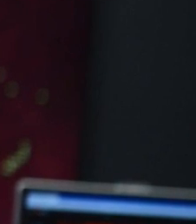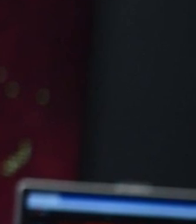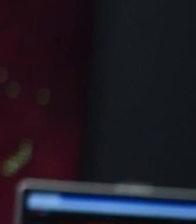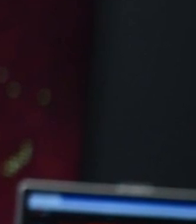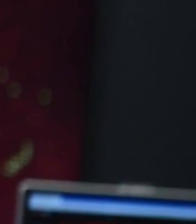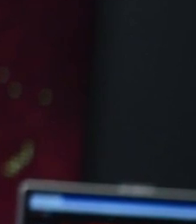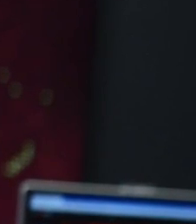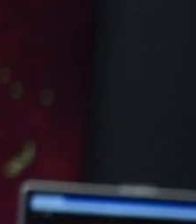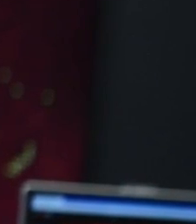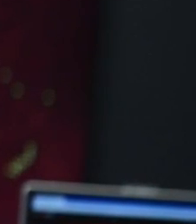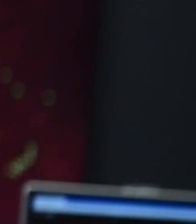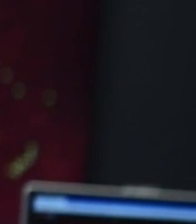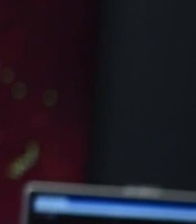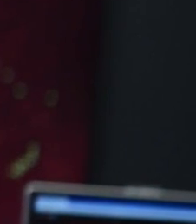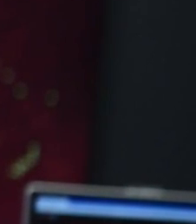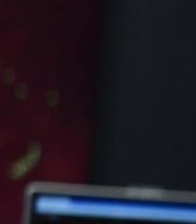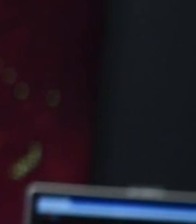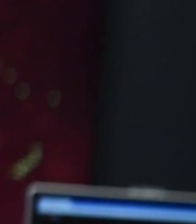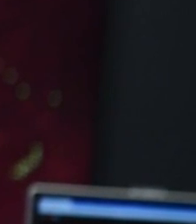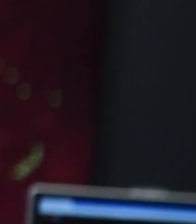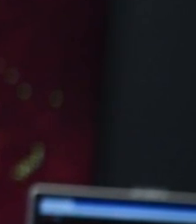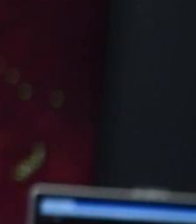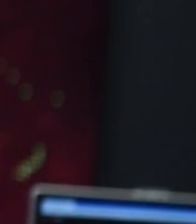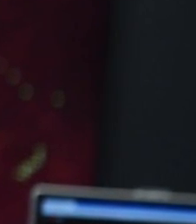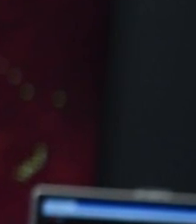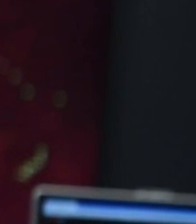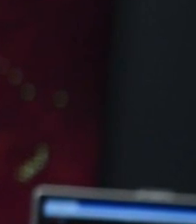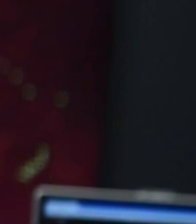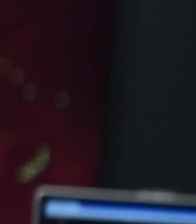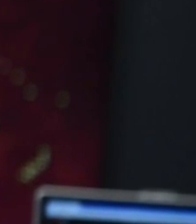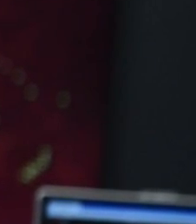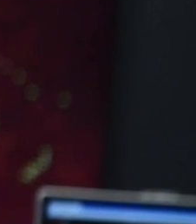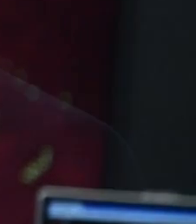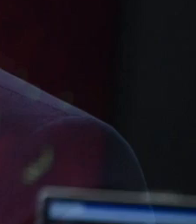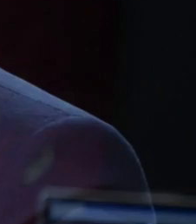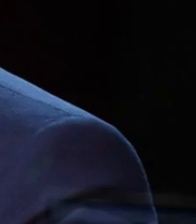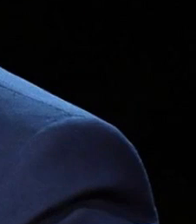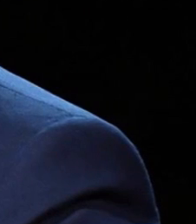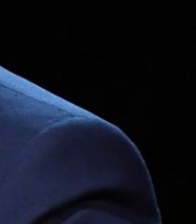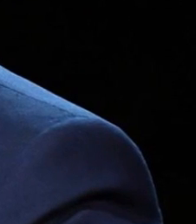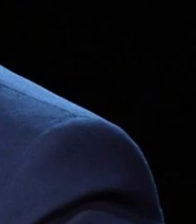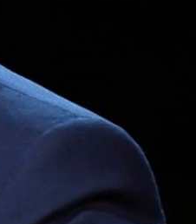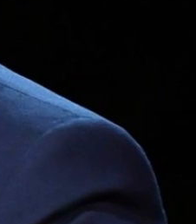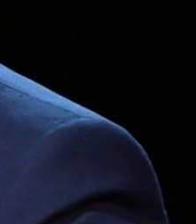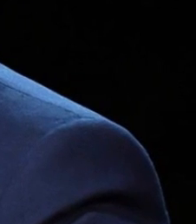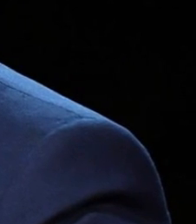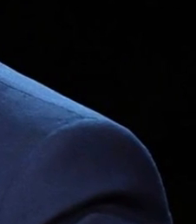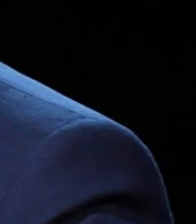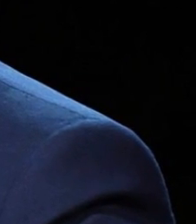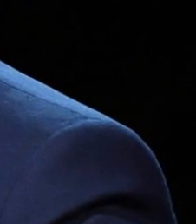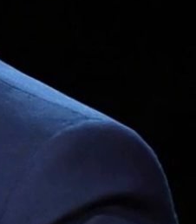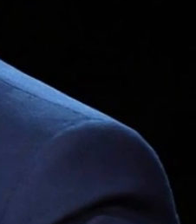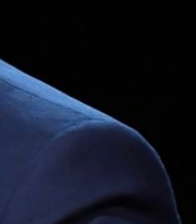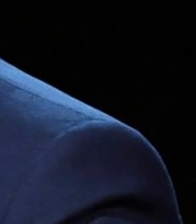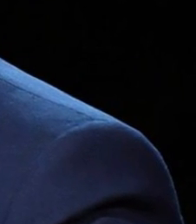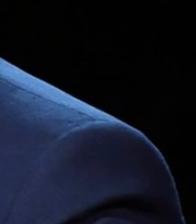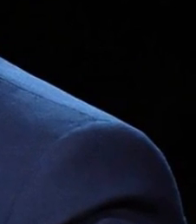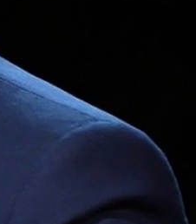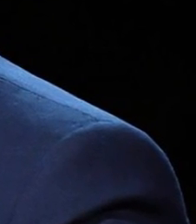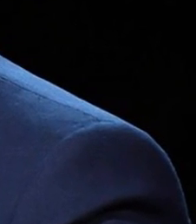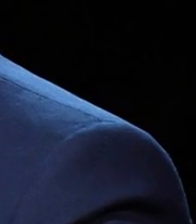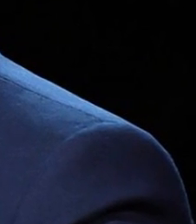najlepiej podczas debaty wypadli krzysztof bosak oraz ku mojemu zdziwieniu szymon siłownia panowie odpowiadali na pytania